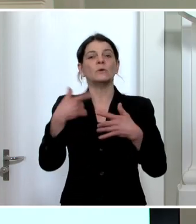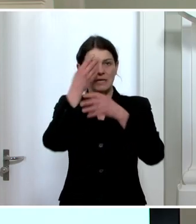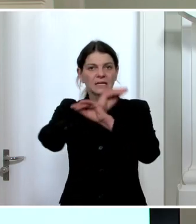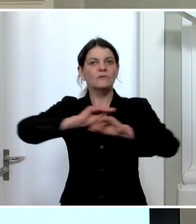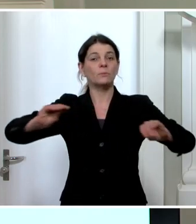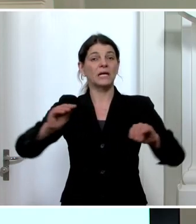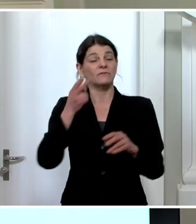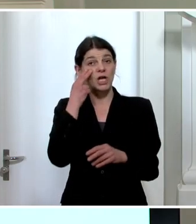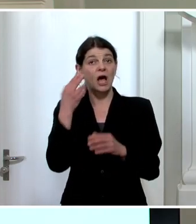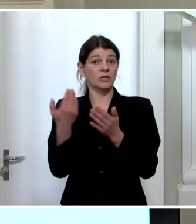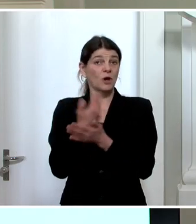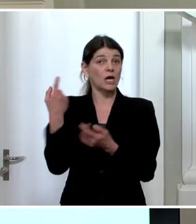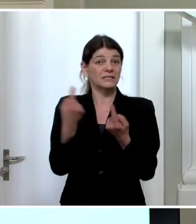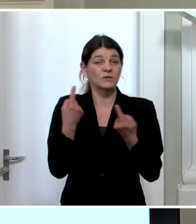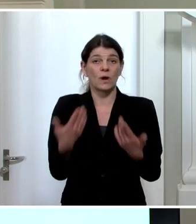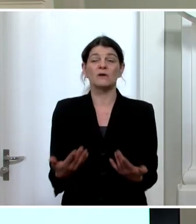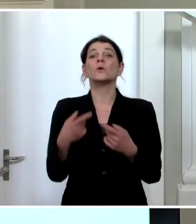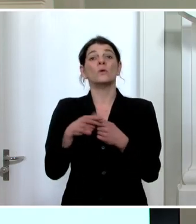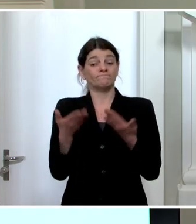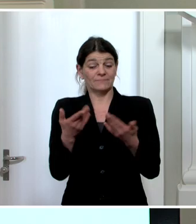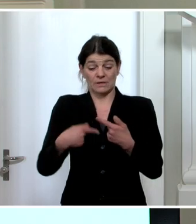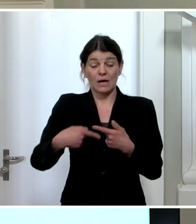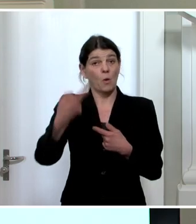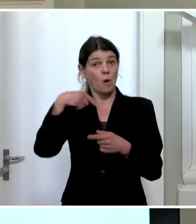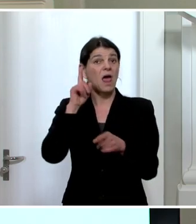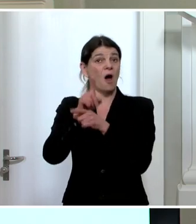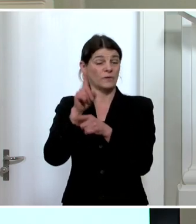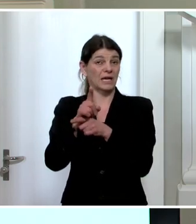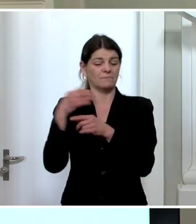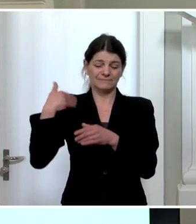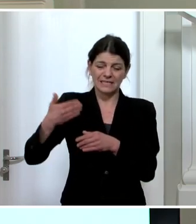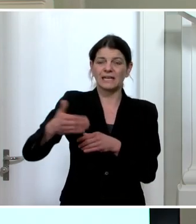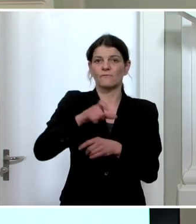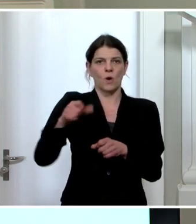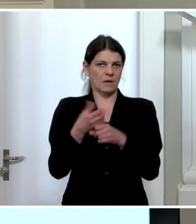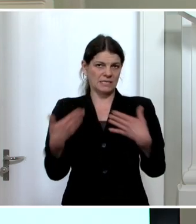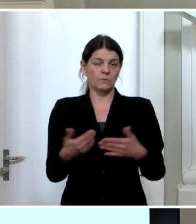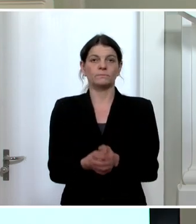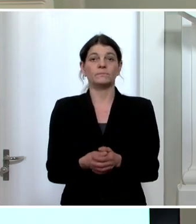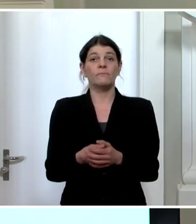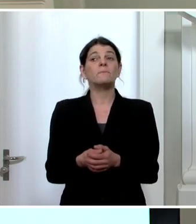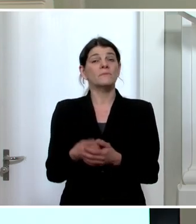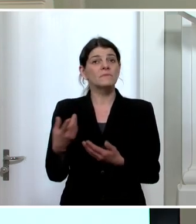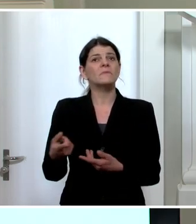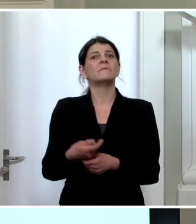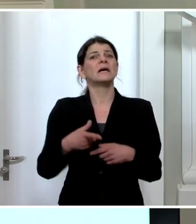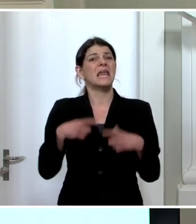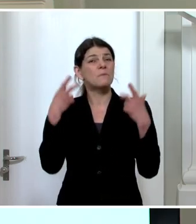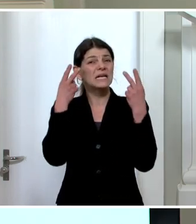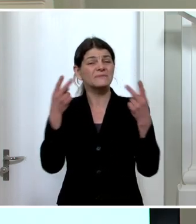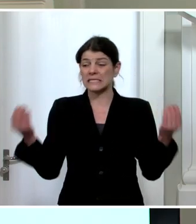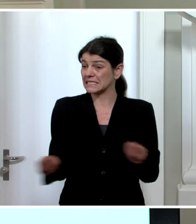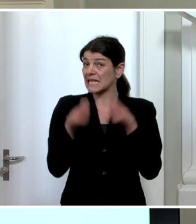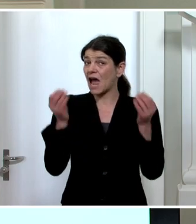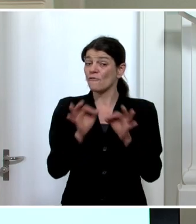aktuelle Lage und mögliche Aufträge informiert werden. Die Versorgung der Bevölkerung mit lebenswichtigen